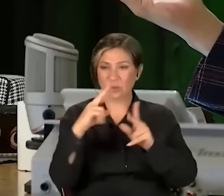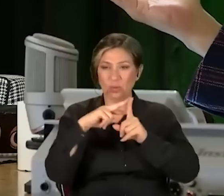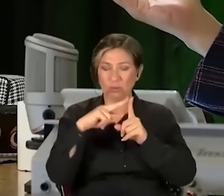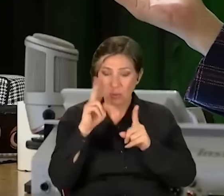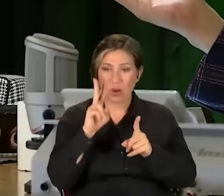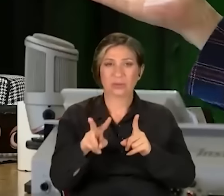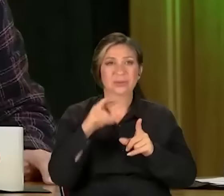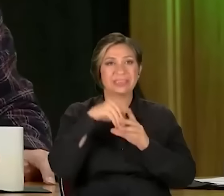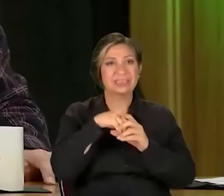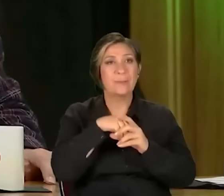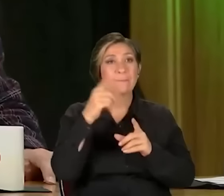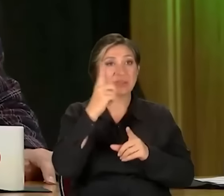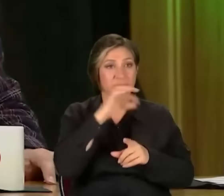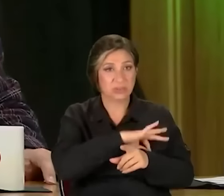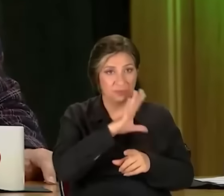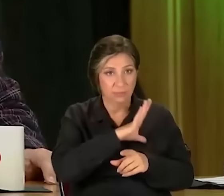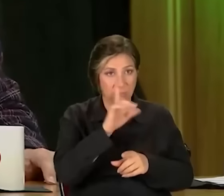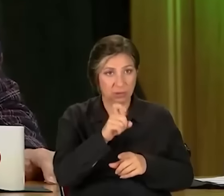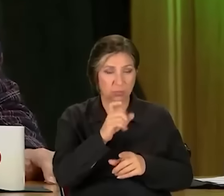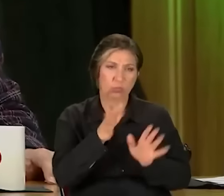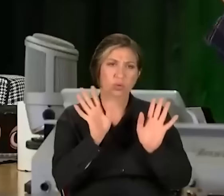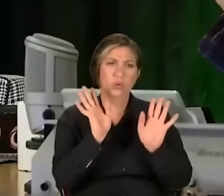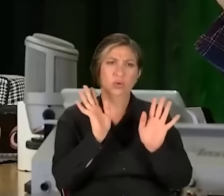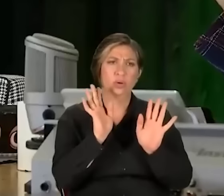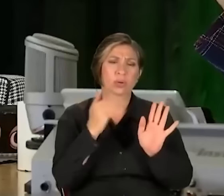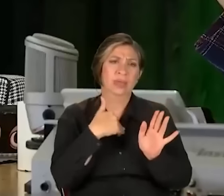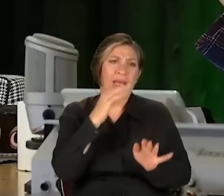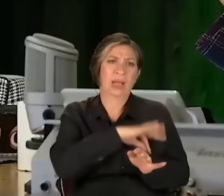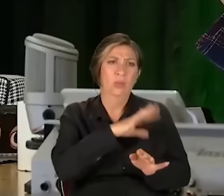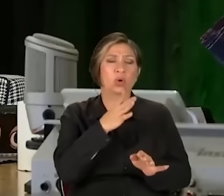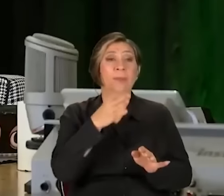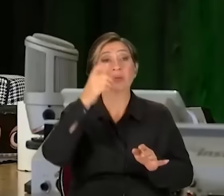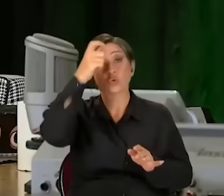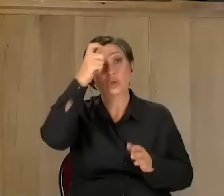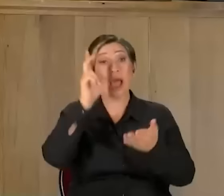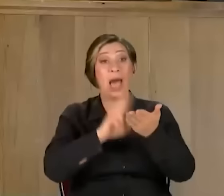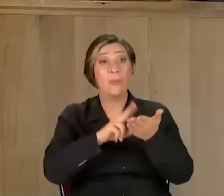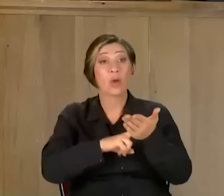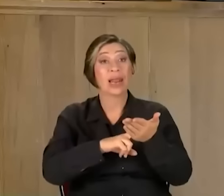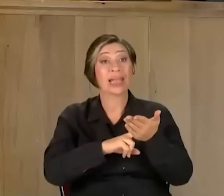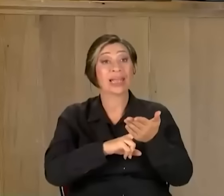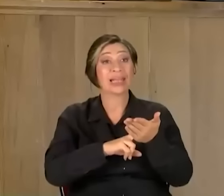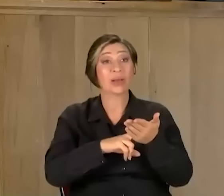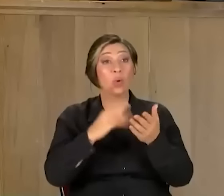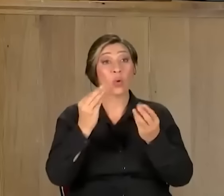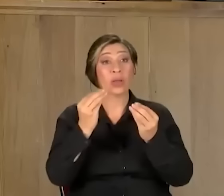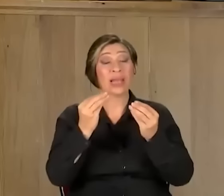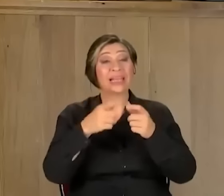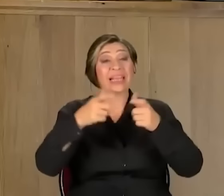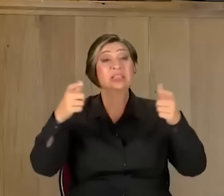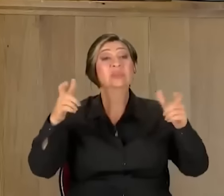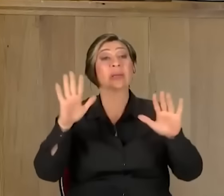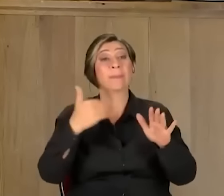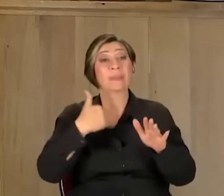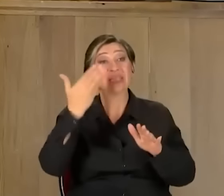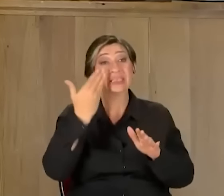açar açmaz görünsün diye. Başka bir yararı var mı aboneliğin? Yok bu. Yok. Bana yararı bu. Ama mesela Türkiye'de abonelik kavramı aslında o kadar da gelişmiş değil. Mesela